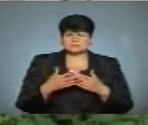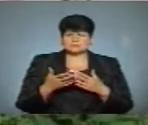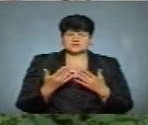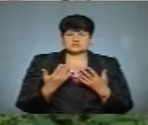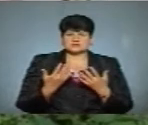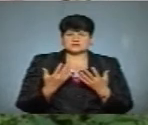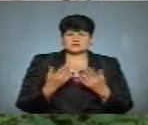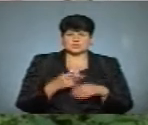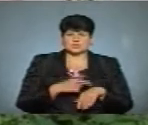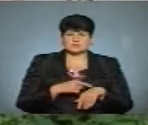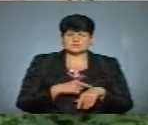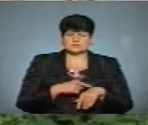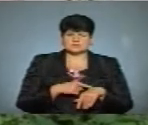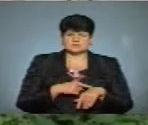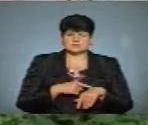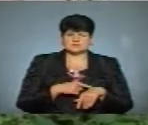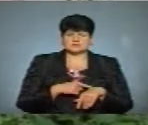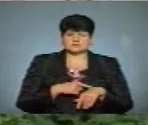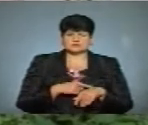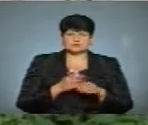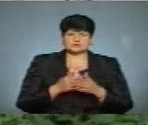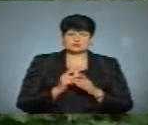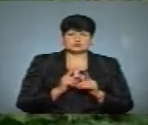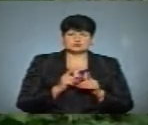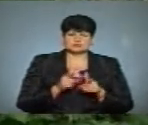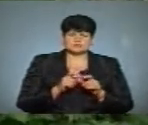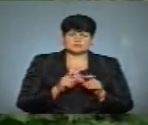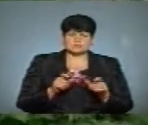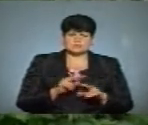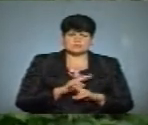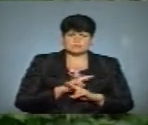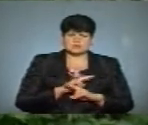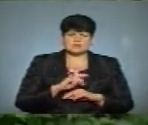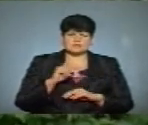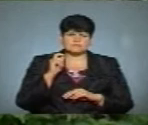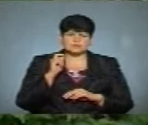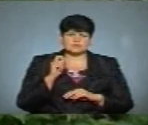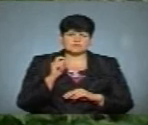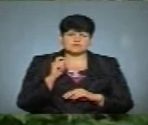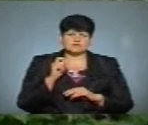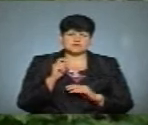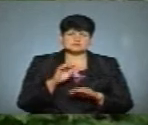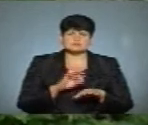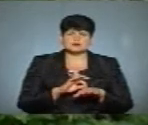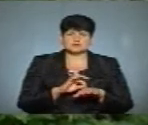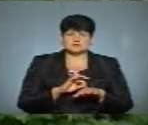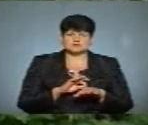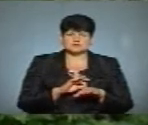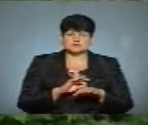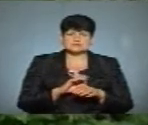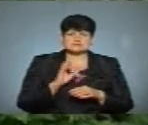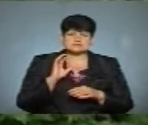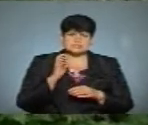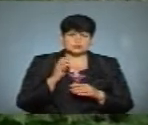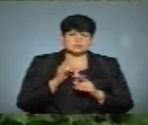через декілька годин після поступлення до закладу померла. Вікова структура захворілих серйозних